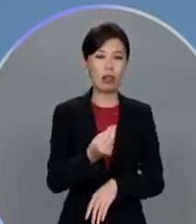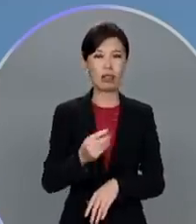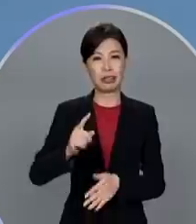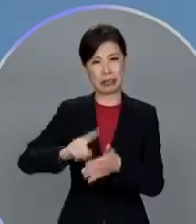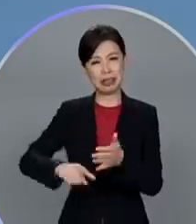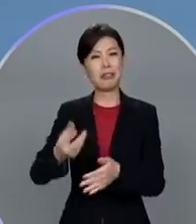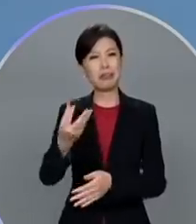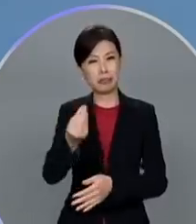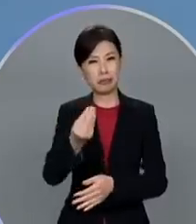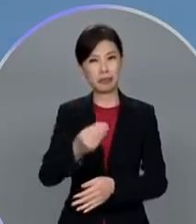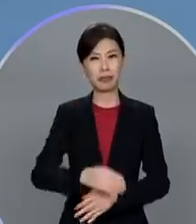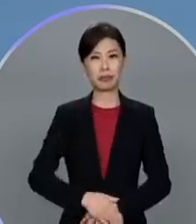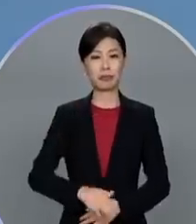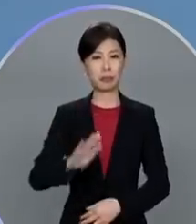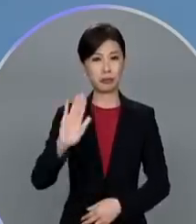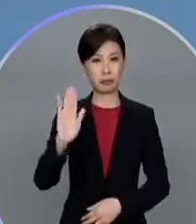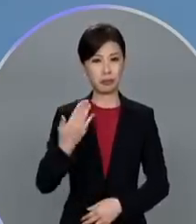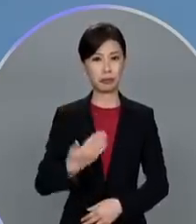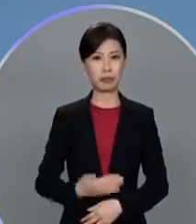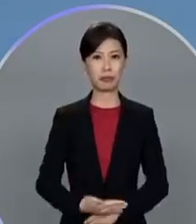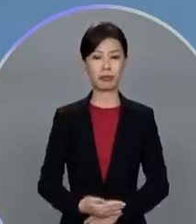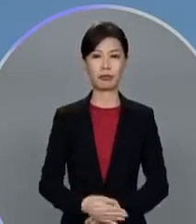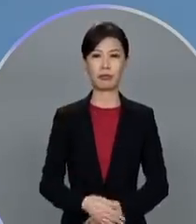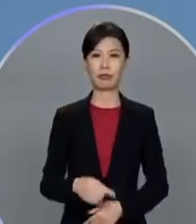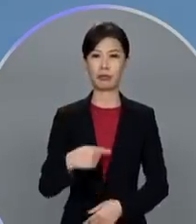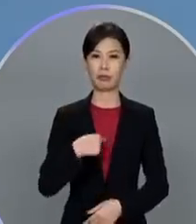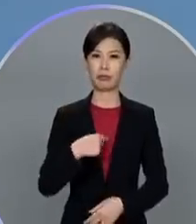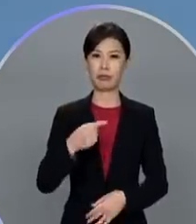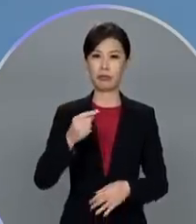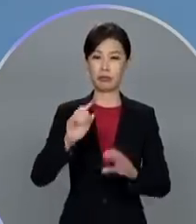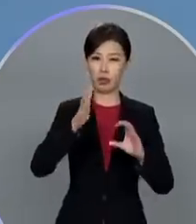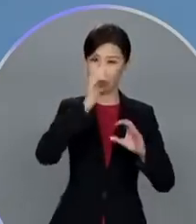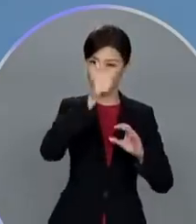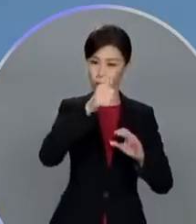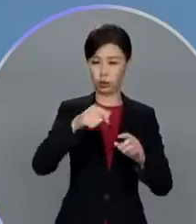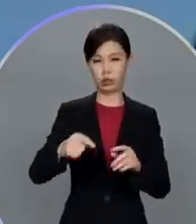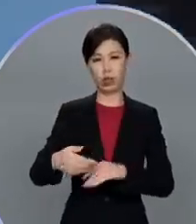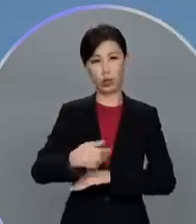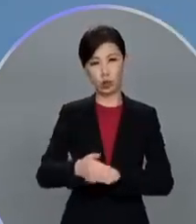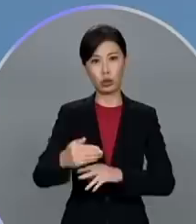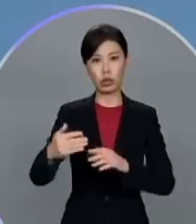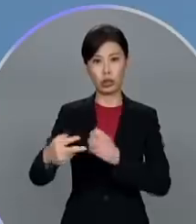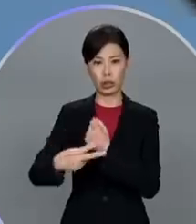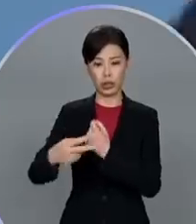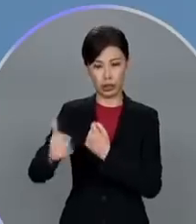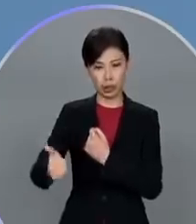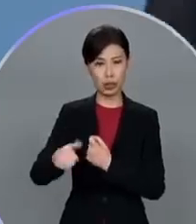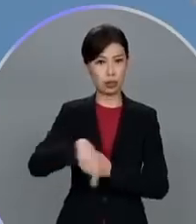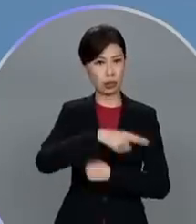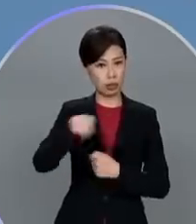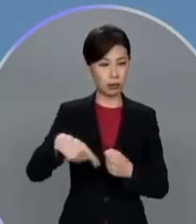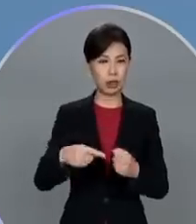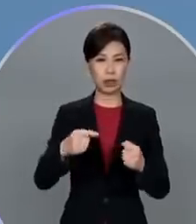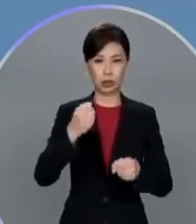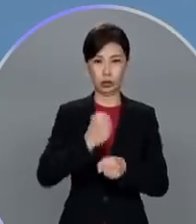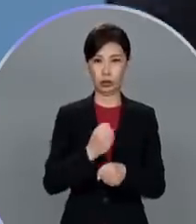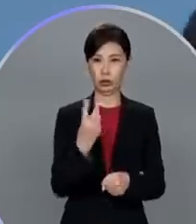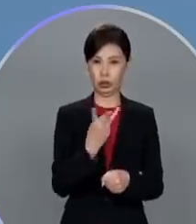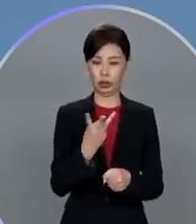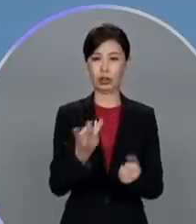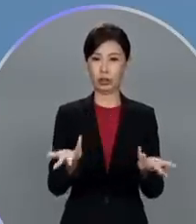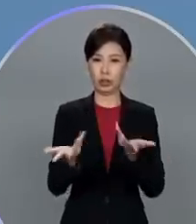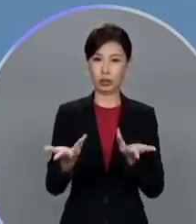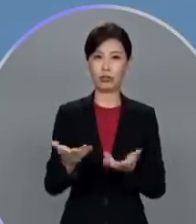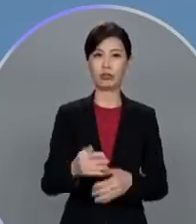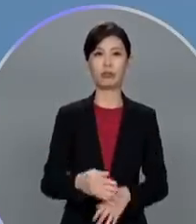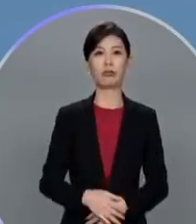易，但是担任公职，从上到总统下到村里长，做好三件事，你就是最棒的总